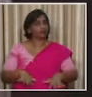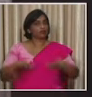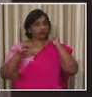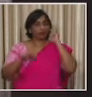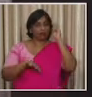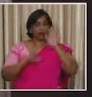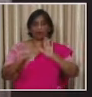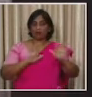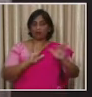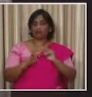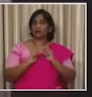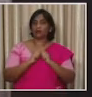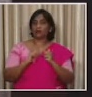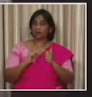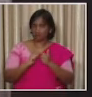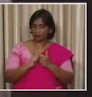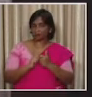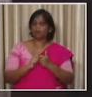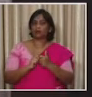කළමනාකරණ ගැටලුව